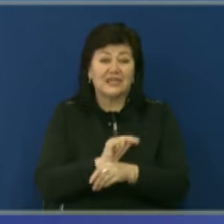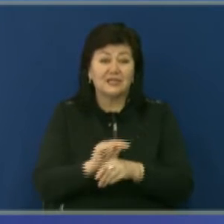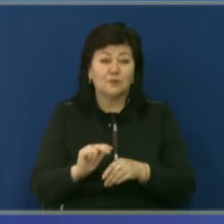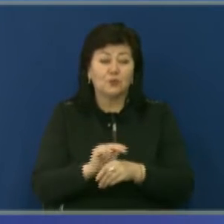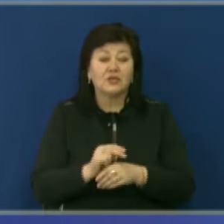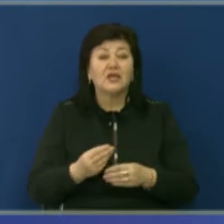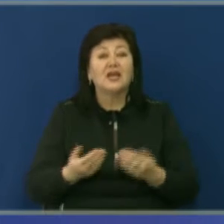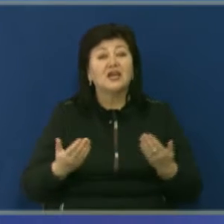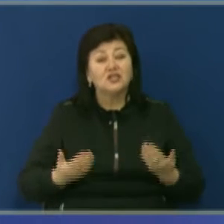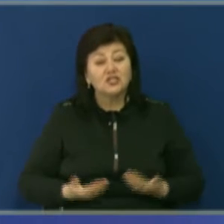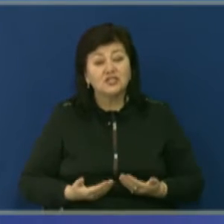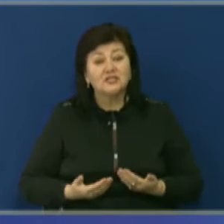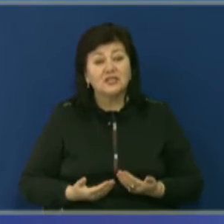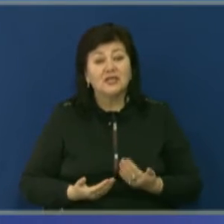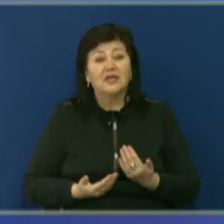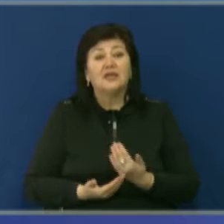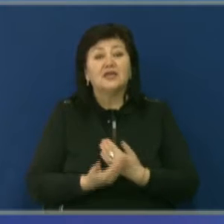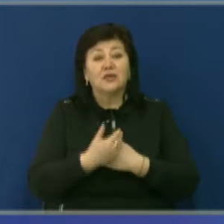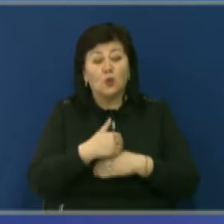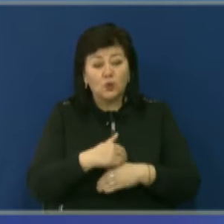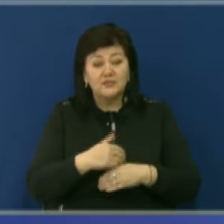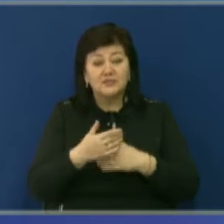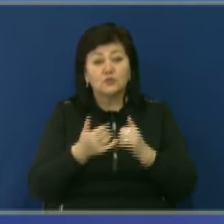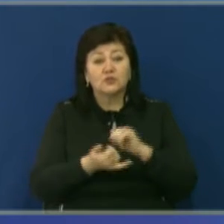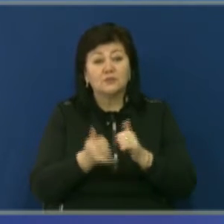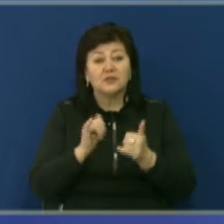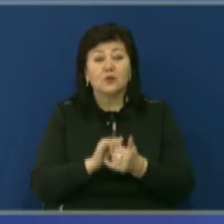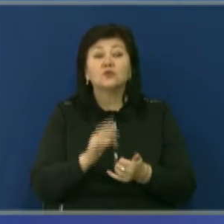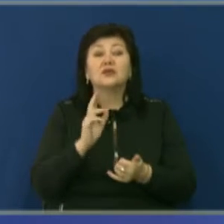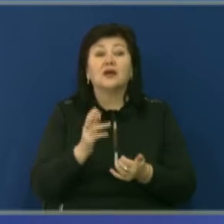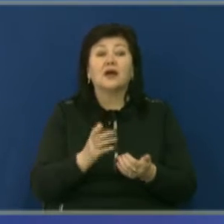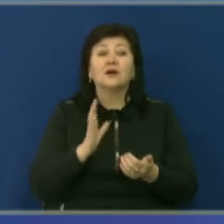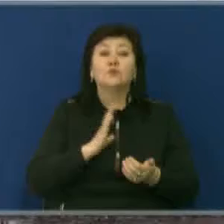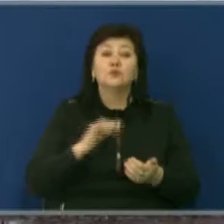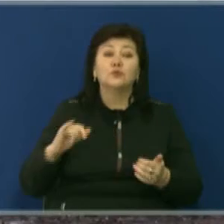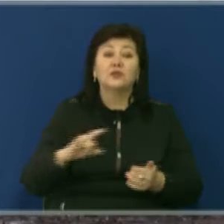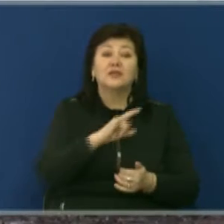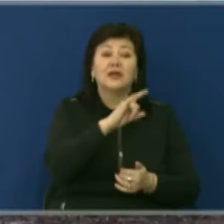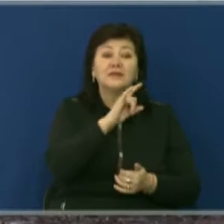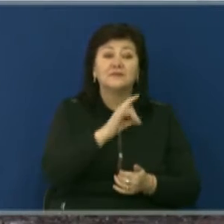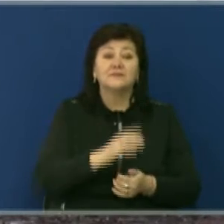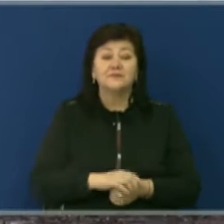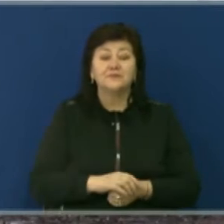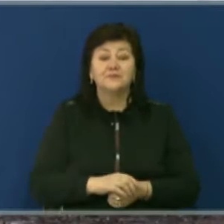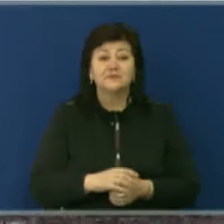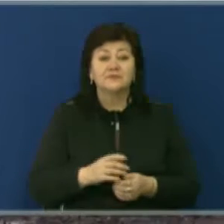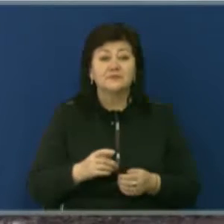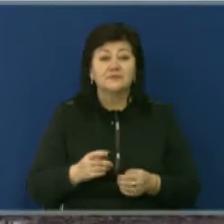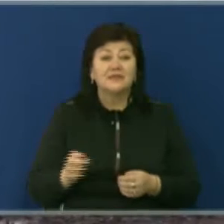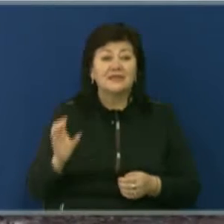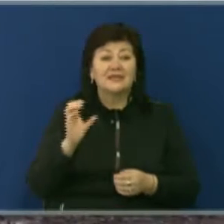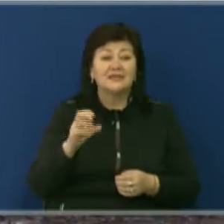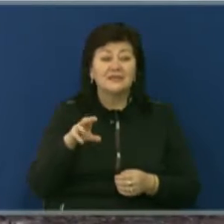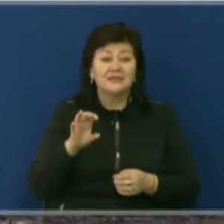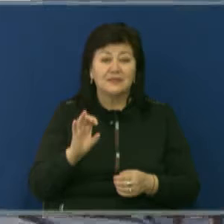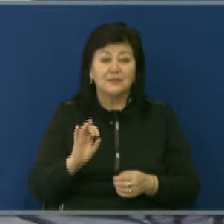мен қонақтары межелеген жерге қалай қатынай алады? Толығырақ келесі бейне материалда. Ресми ақпарат бойынша әуежай жұмысы